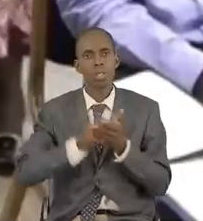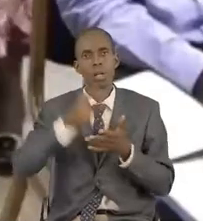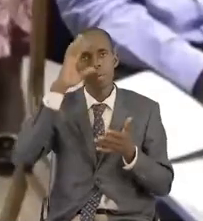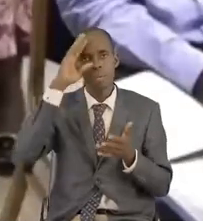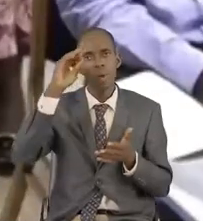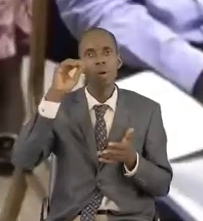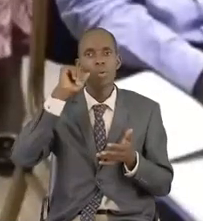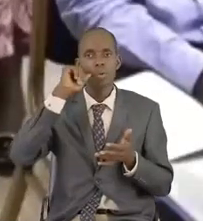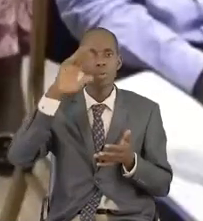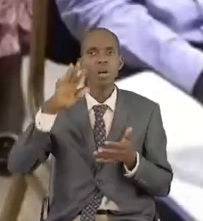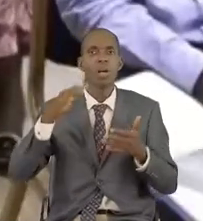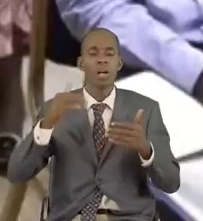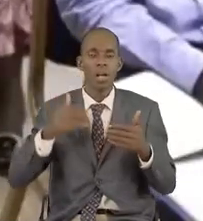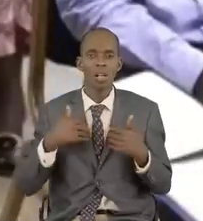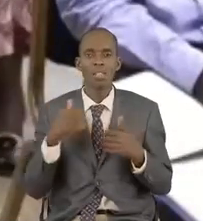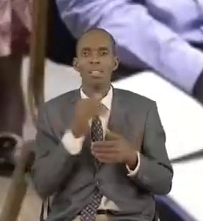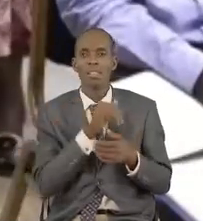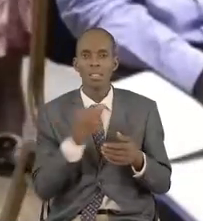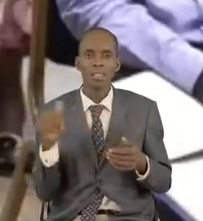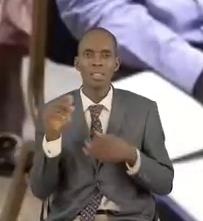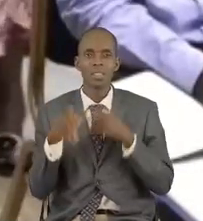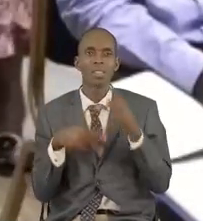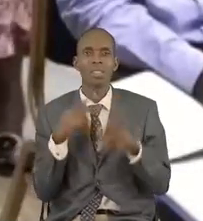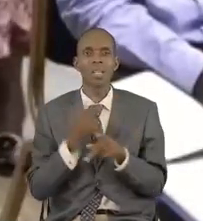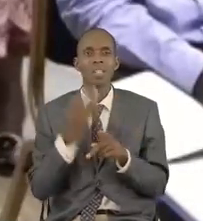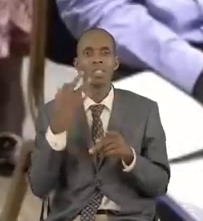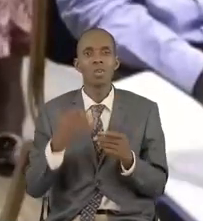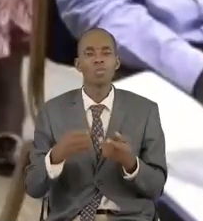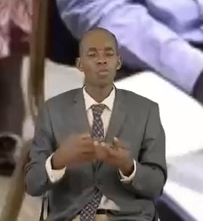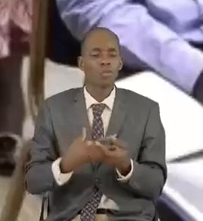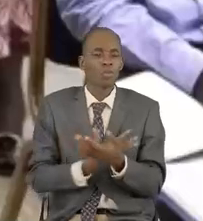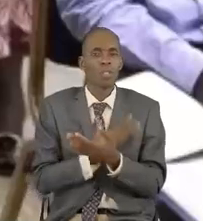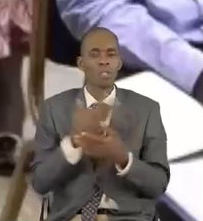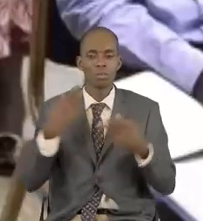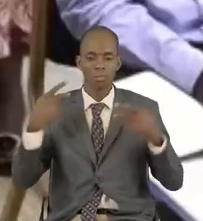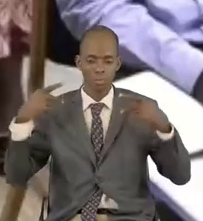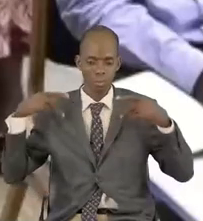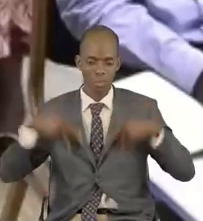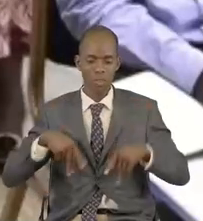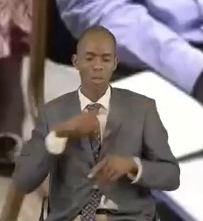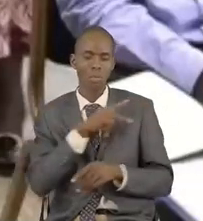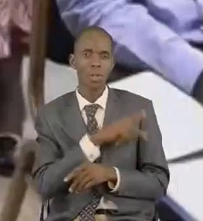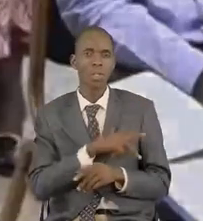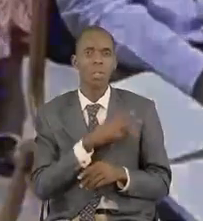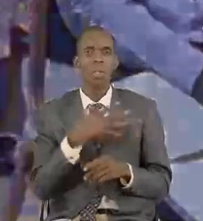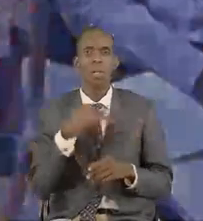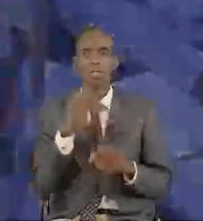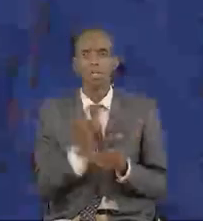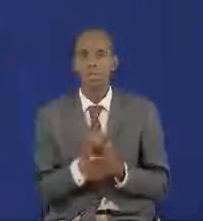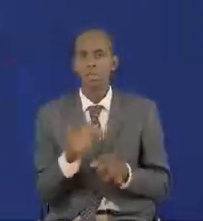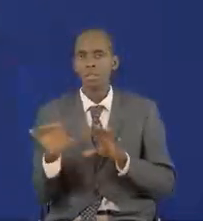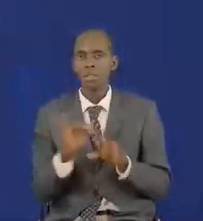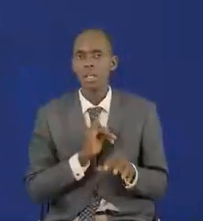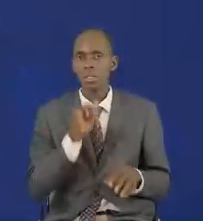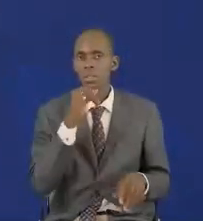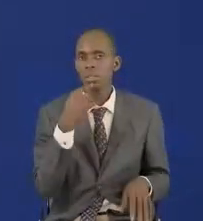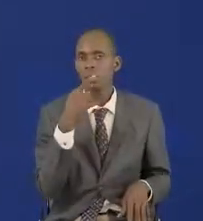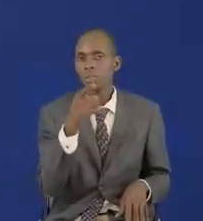une personnalité imposante et la femme là où l'homme la nous regarde il peut ne vous êtes pas dit